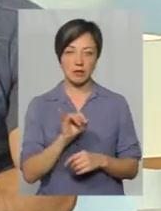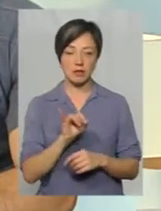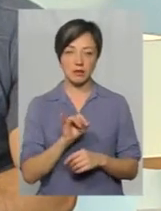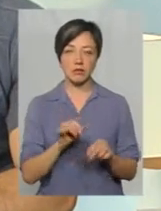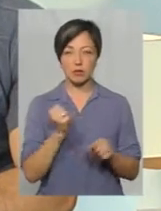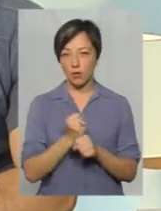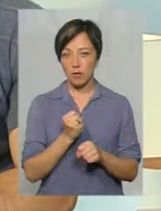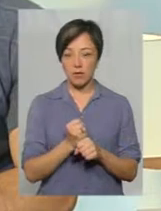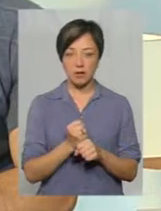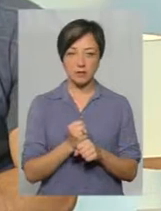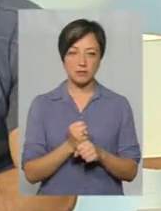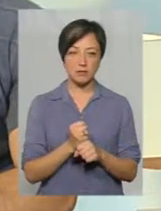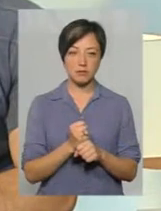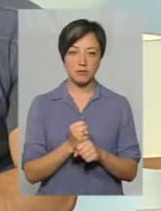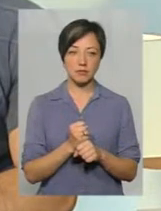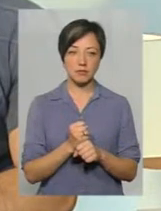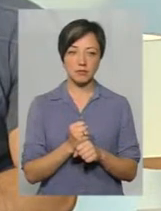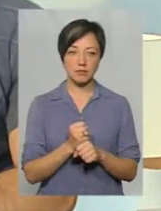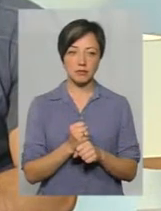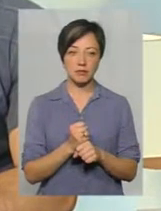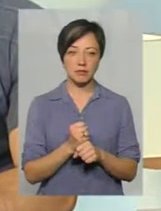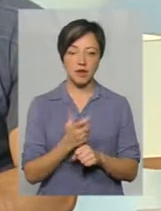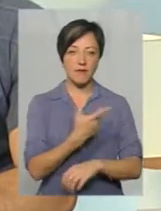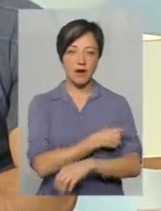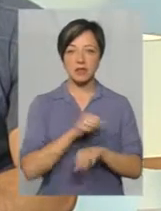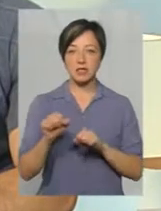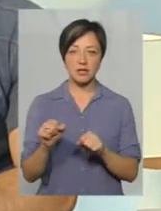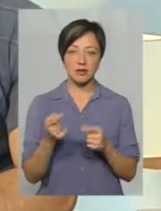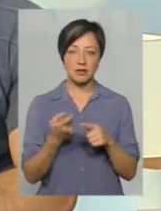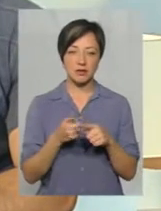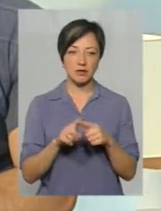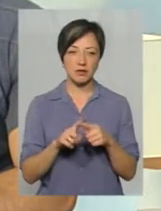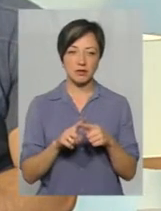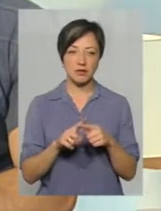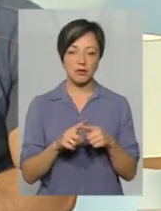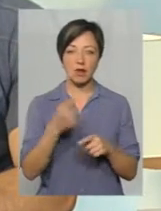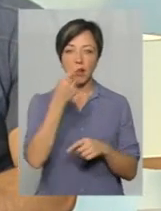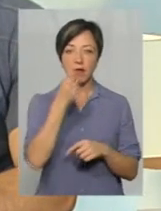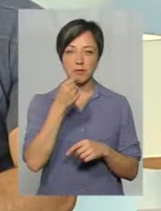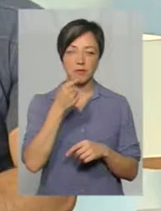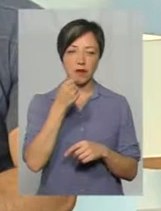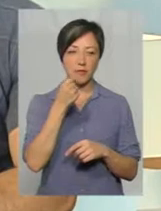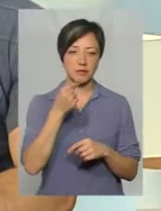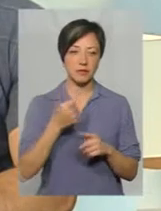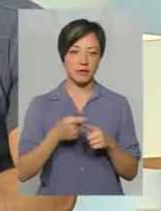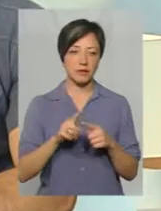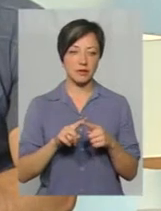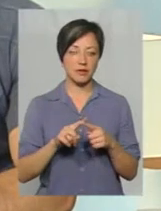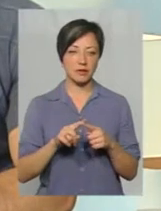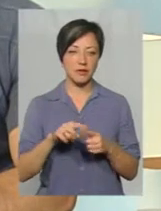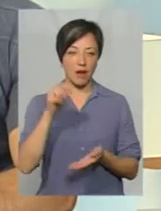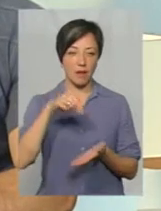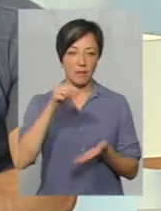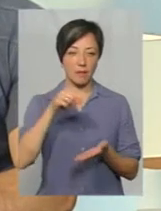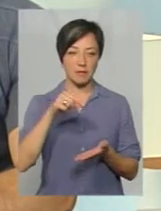і зроблять це вакцина, яка навіть не парентерально вводиться, а через рот двократне введення